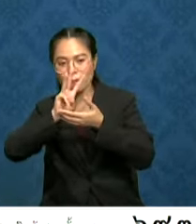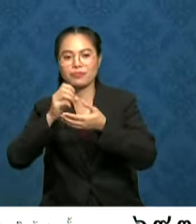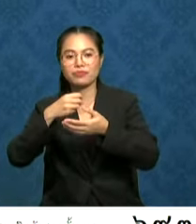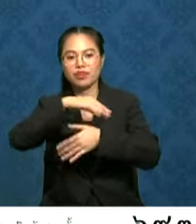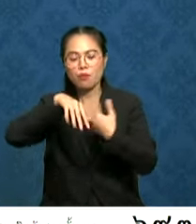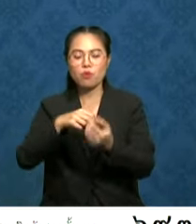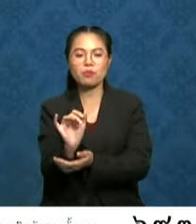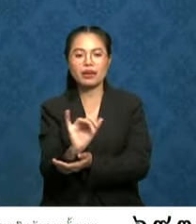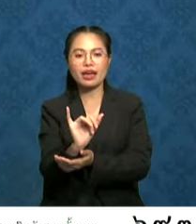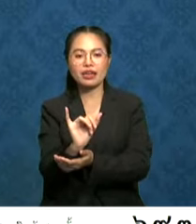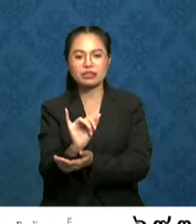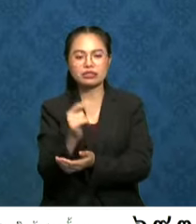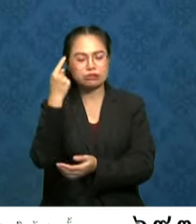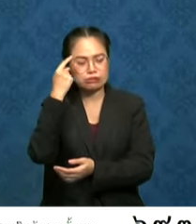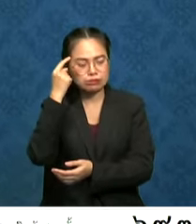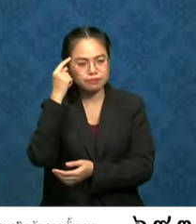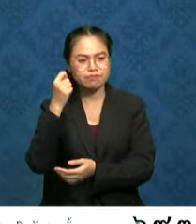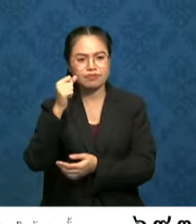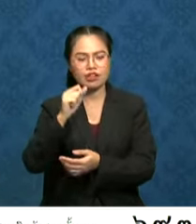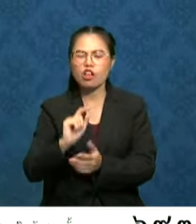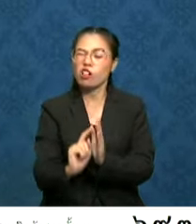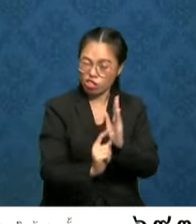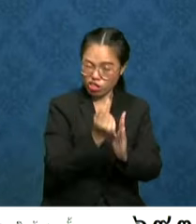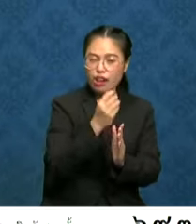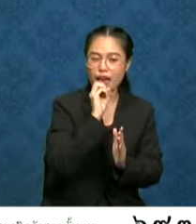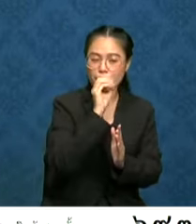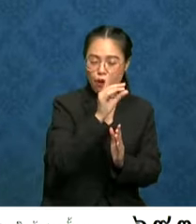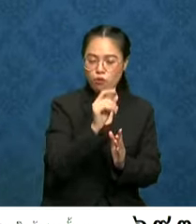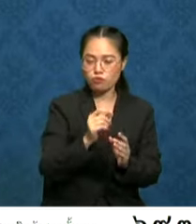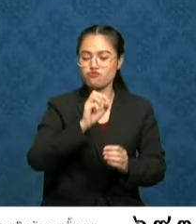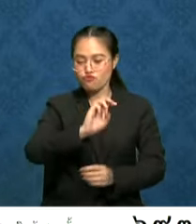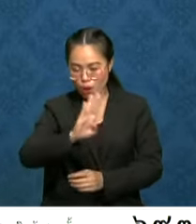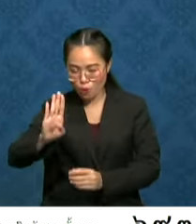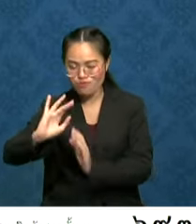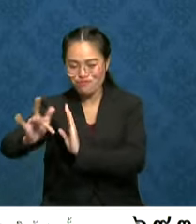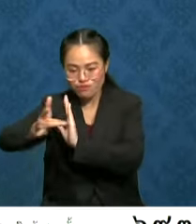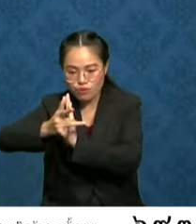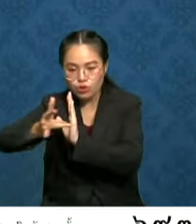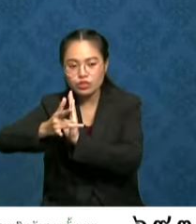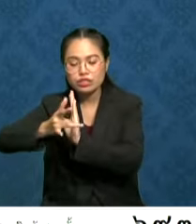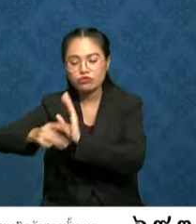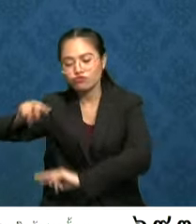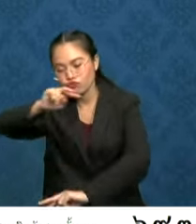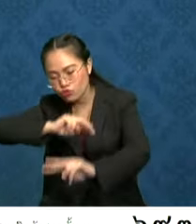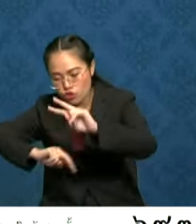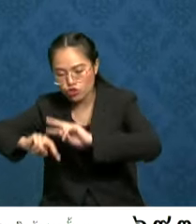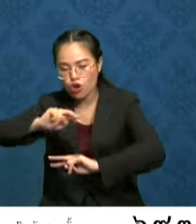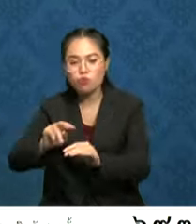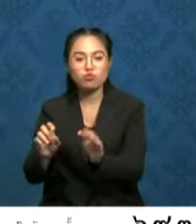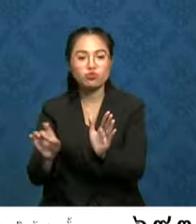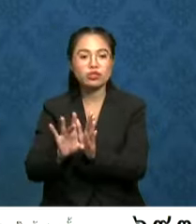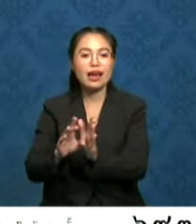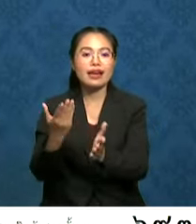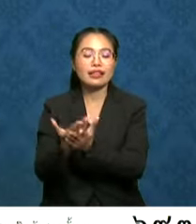สร้างพื้นฐานทางด้านดิจิตอลตอนแรกบอกจะใช้ระบบ blockchainครับเพื่อความโปร่งใสตรวจสอบได้ว่าสุดท้ายแล้ว